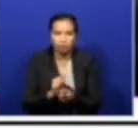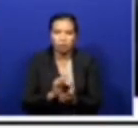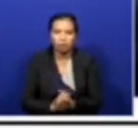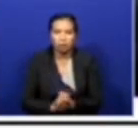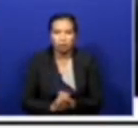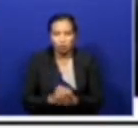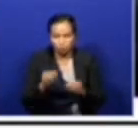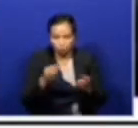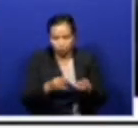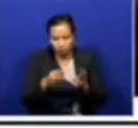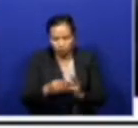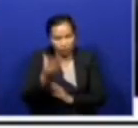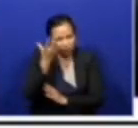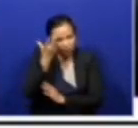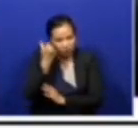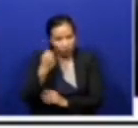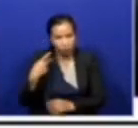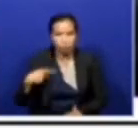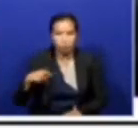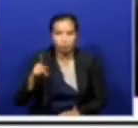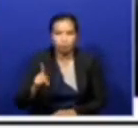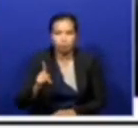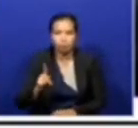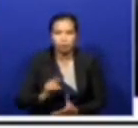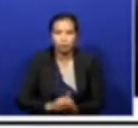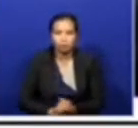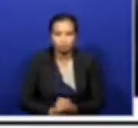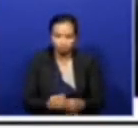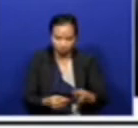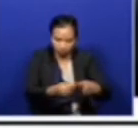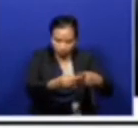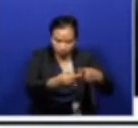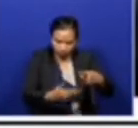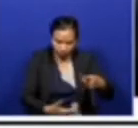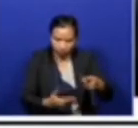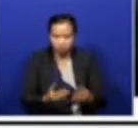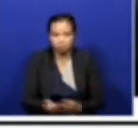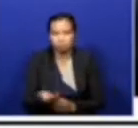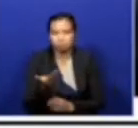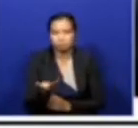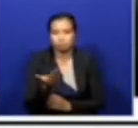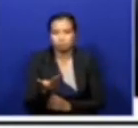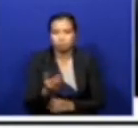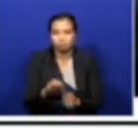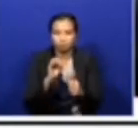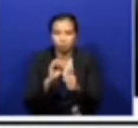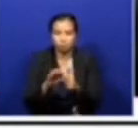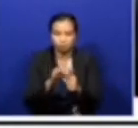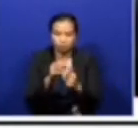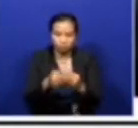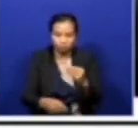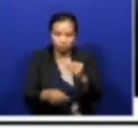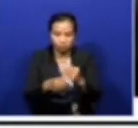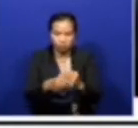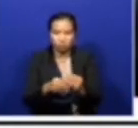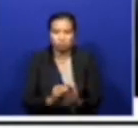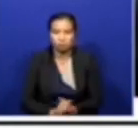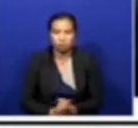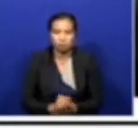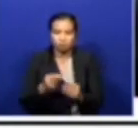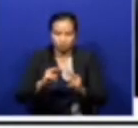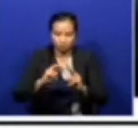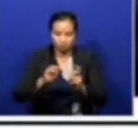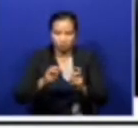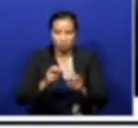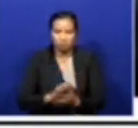ชน์อยู่หลายประการแต่ก็มีบางส่วนที่ผมขออนุญาตในการที่จะได้แสดงความคิดเห็นเพิ่มเติมโดยเฉพาะประเด็น